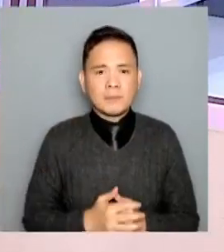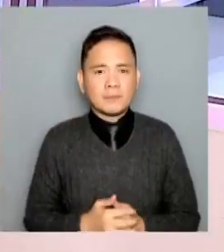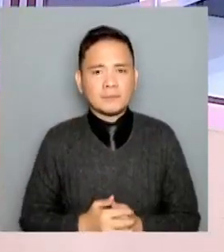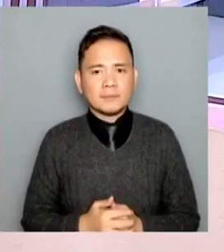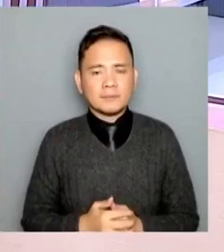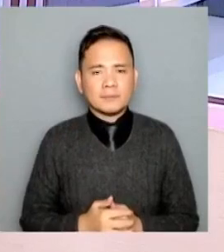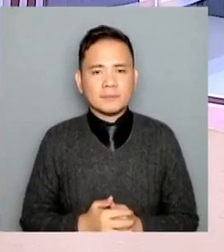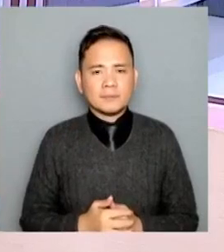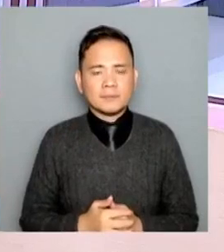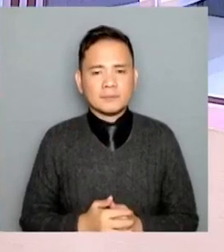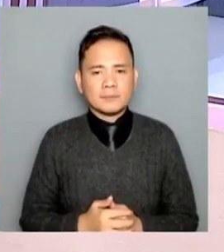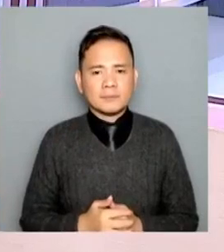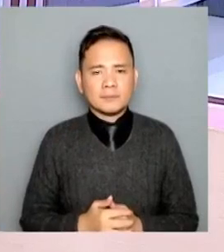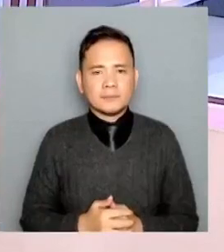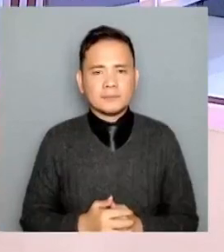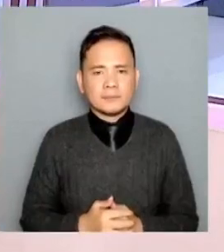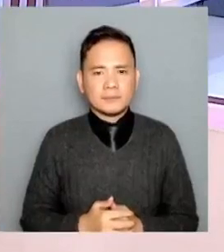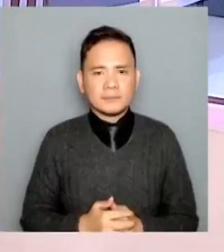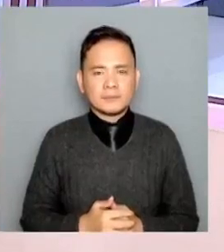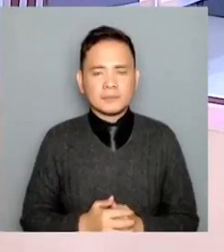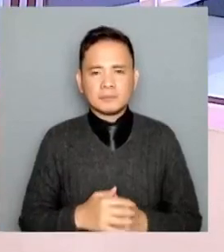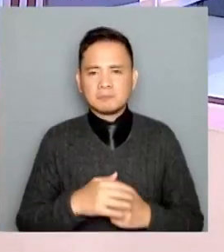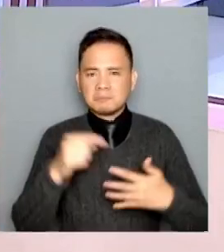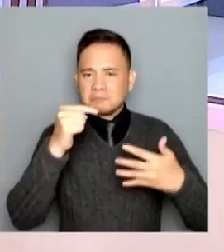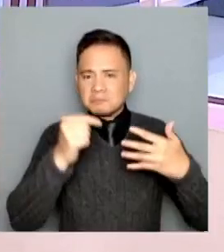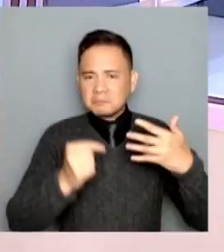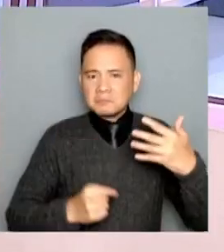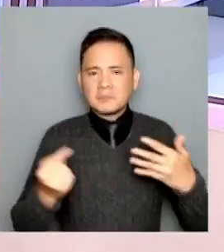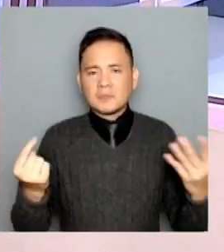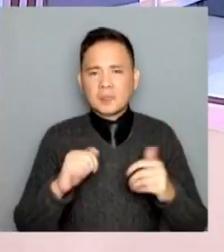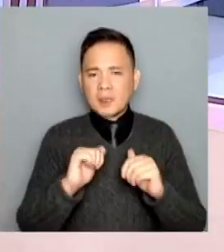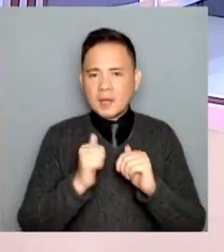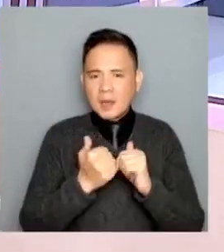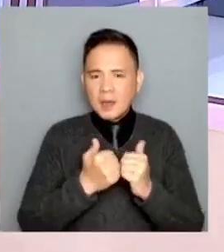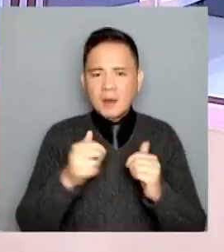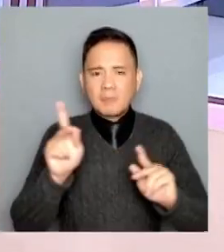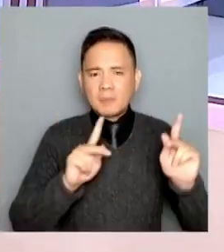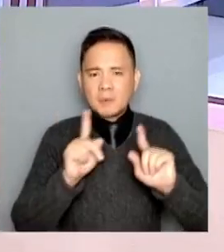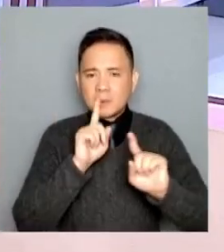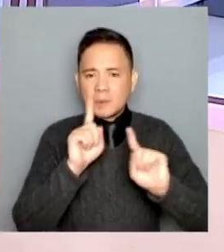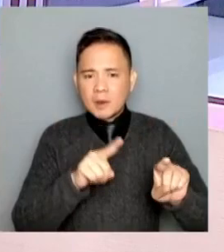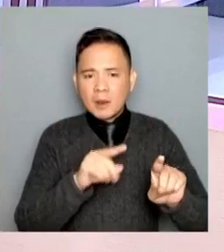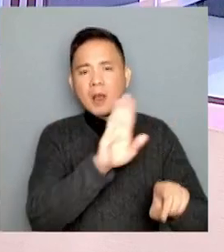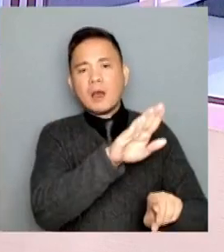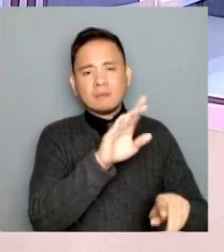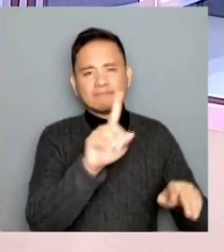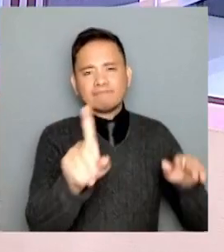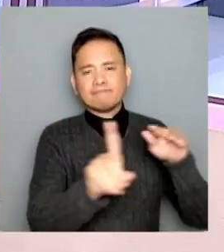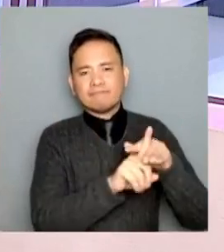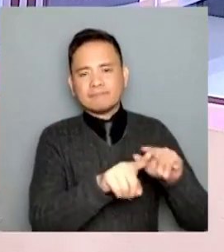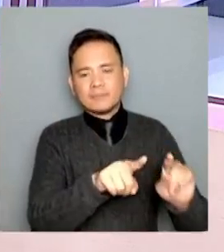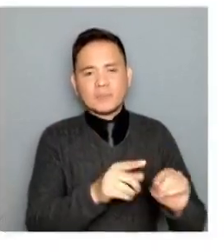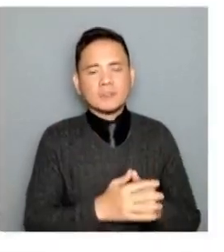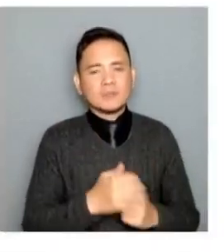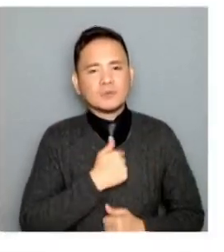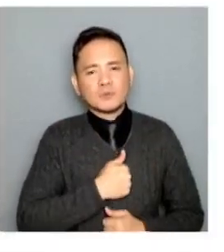Bong Revilla. Very interesting to find out how the residents reacted. Mayor, Pasensya na po pero naputol